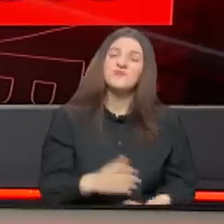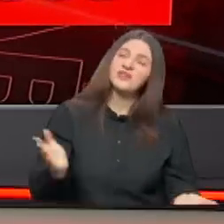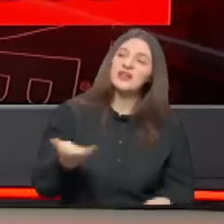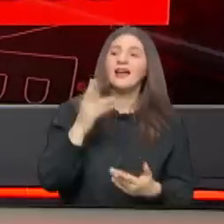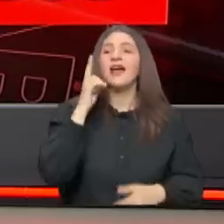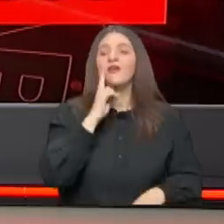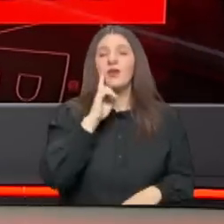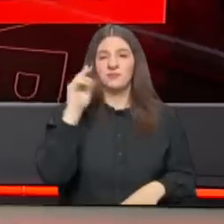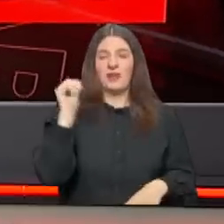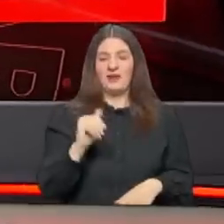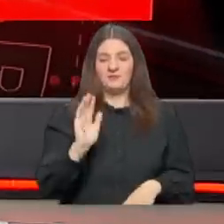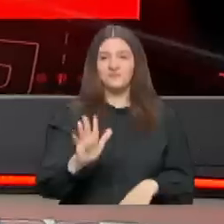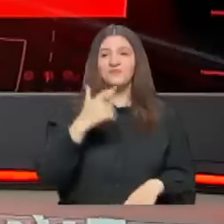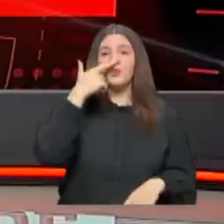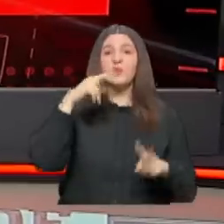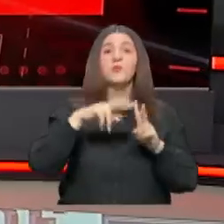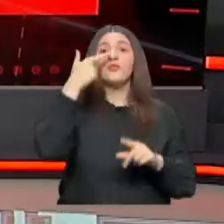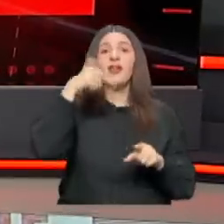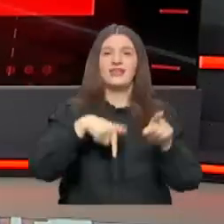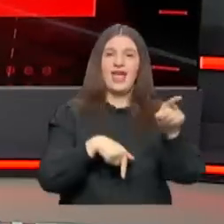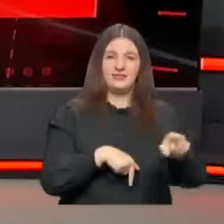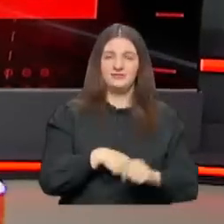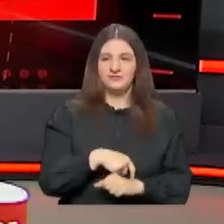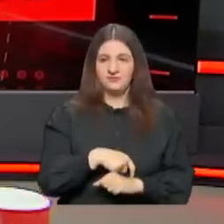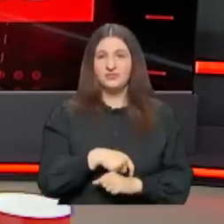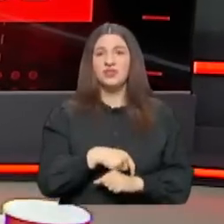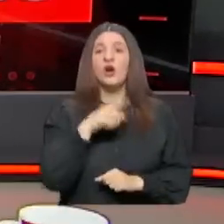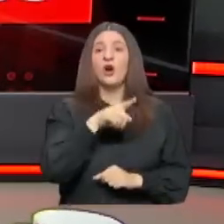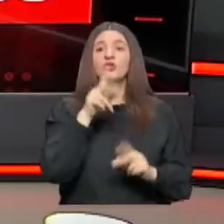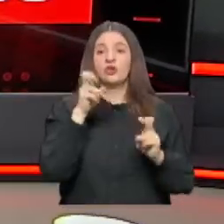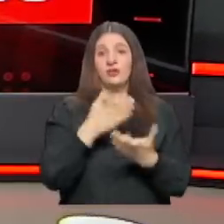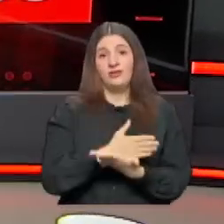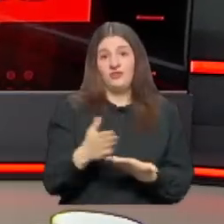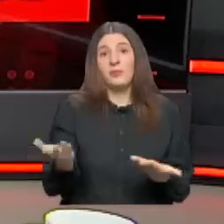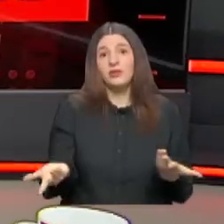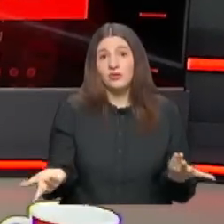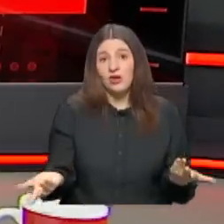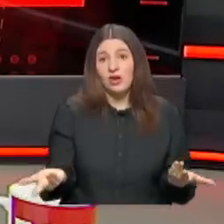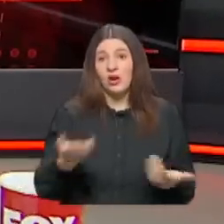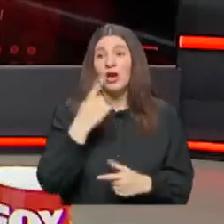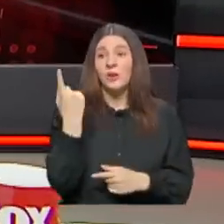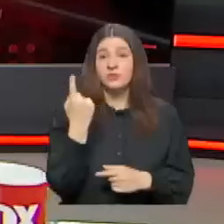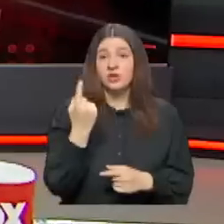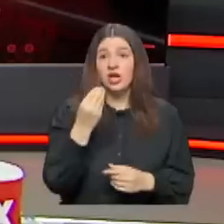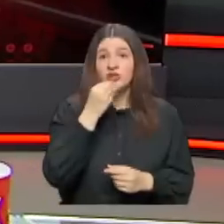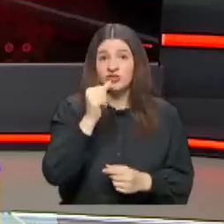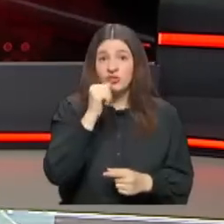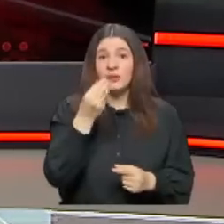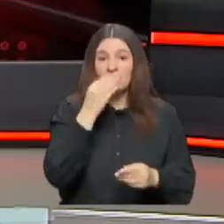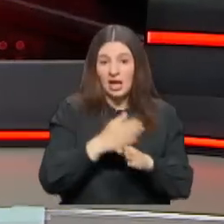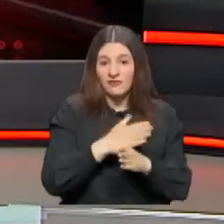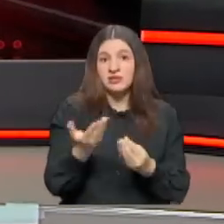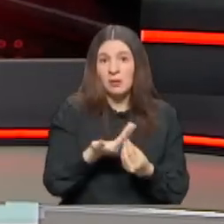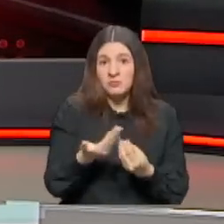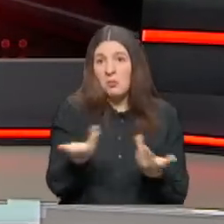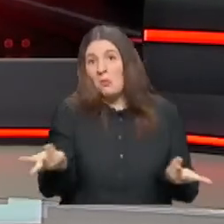Efendim gelelim motorine. Orada mesele devam ediyor. Bir şeyler yiyeceğiz içeceğiz. Meyveydi,